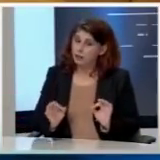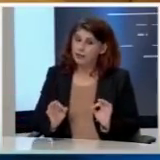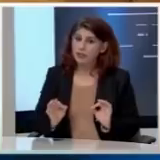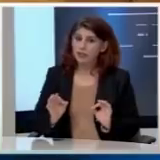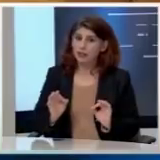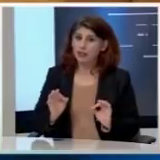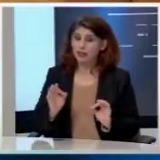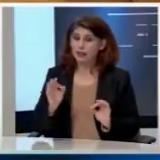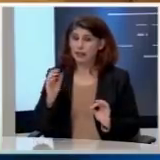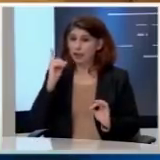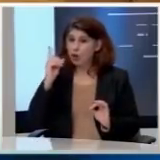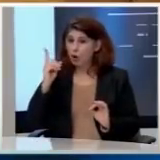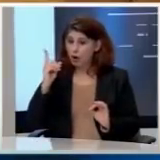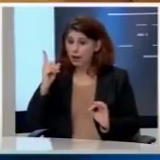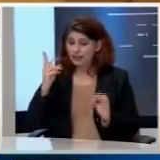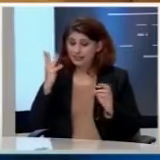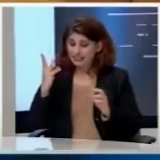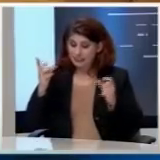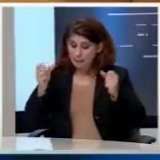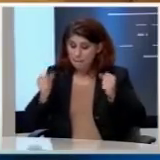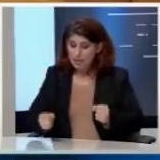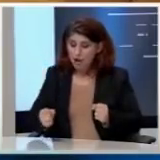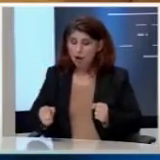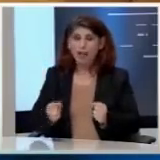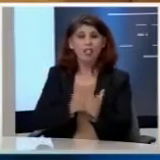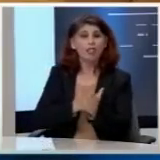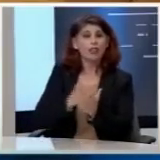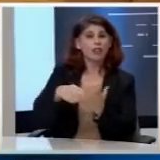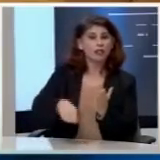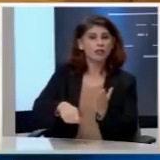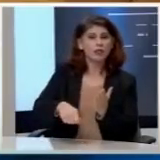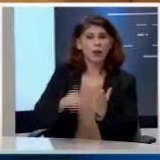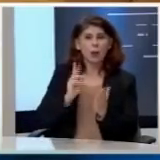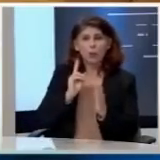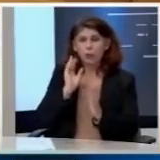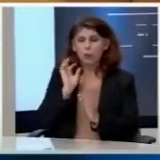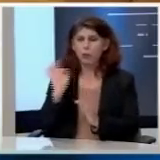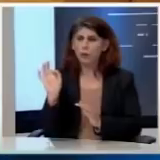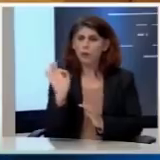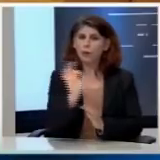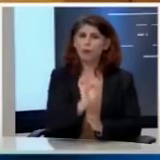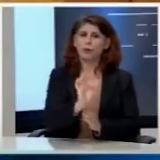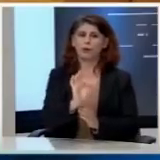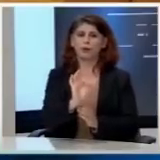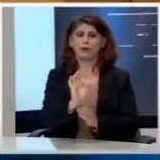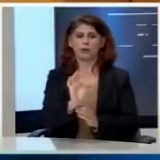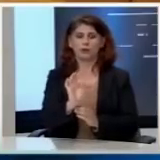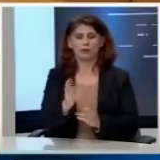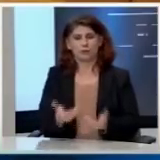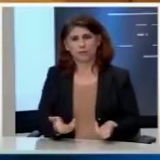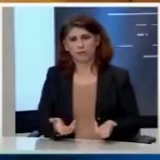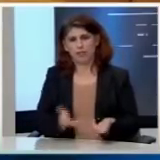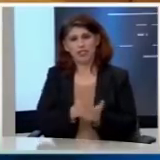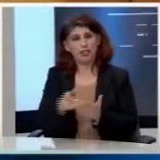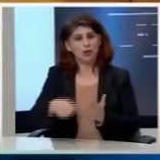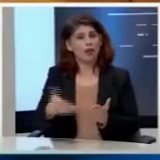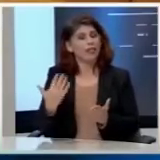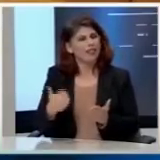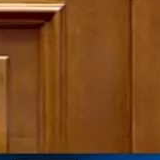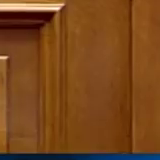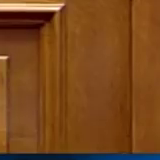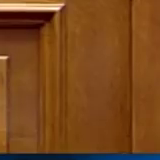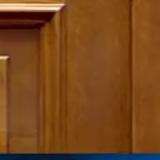από τους τρεις πυλώνες στη δικαιοσύνη. Ότι είναι σκευωρός, συκοφάντης και στημένη. Και δεν έχετε να αποδείξει κάτι για αυτό το πράγμα.